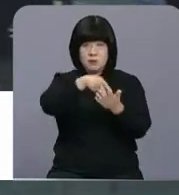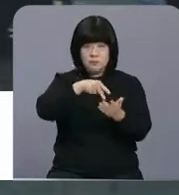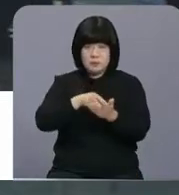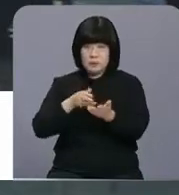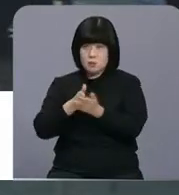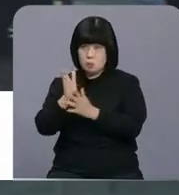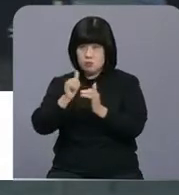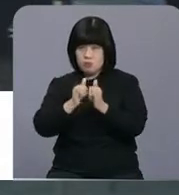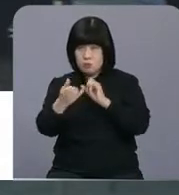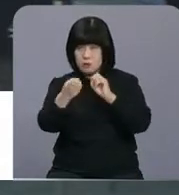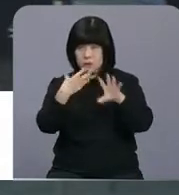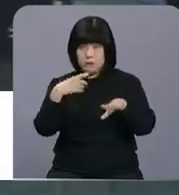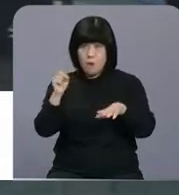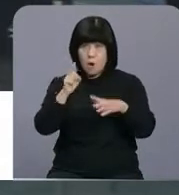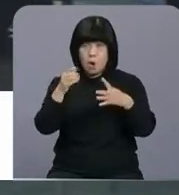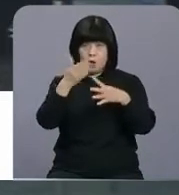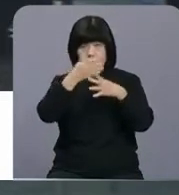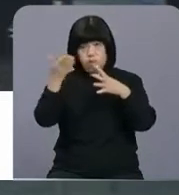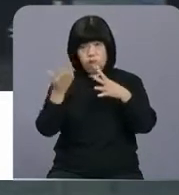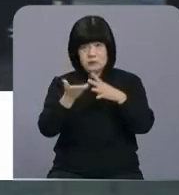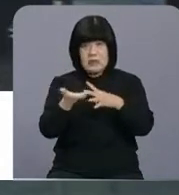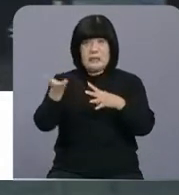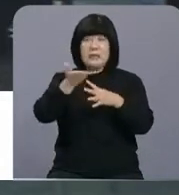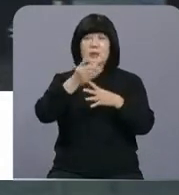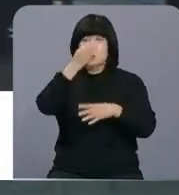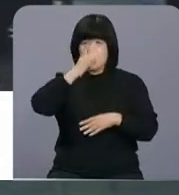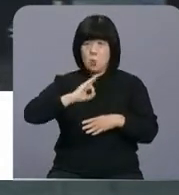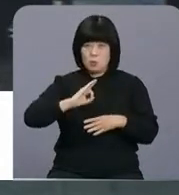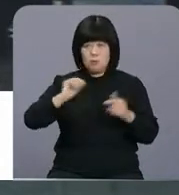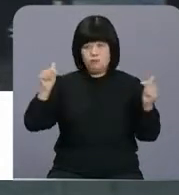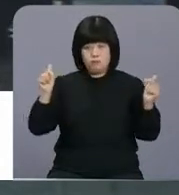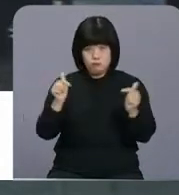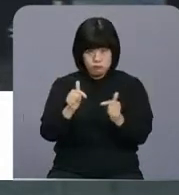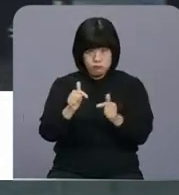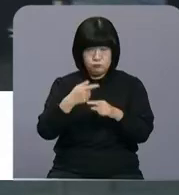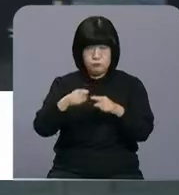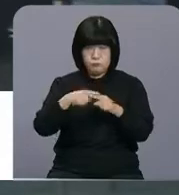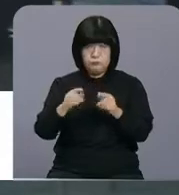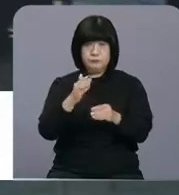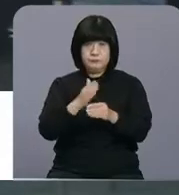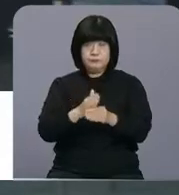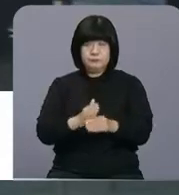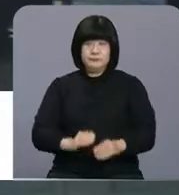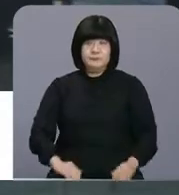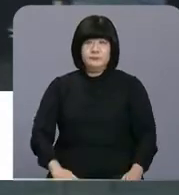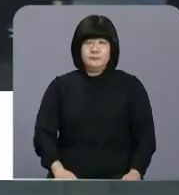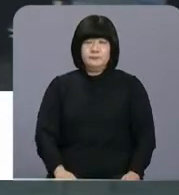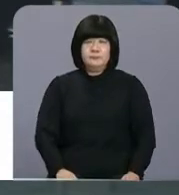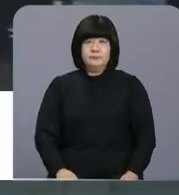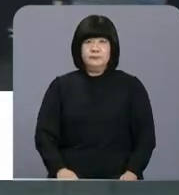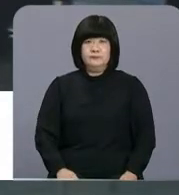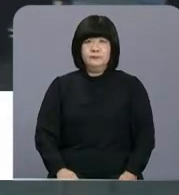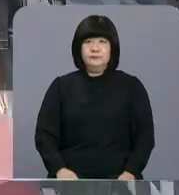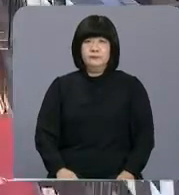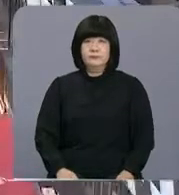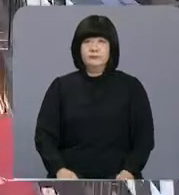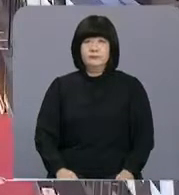거리 2개 4단계 효과로 확산 3가 두충 한 것으로 분석합니다 김영록 기자가 보도합니다